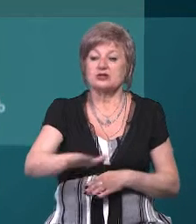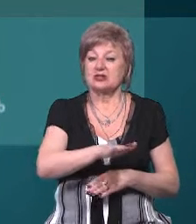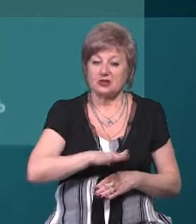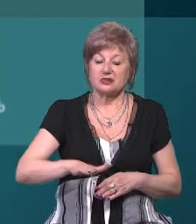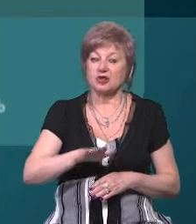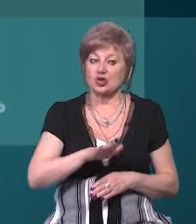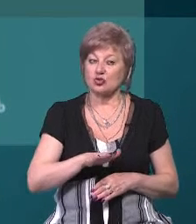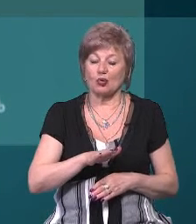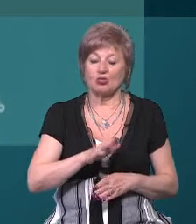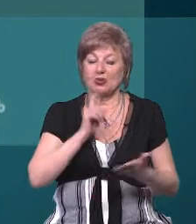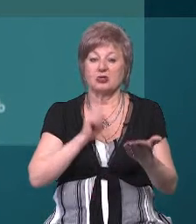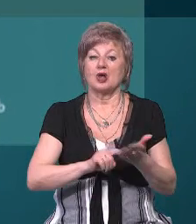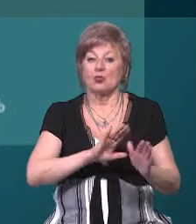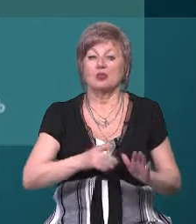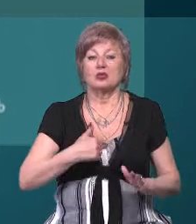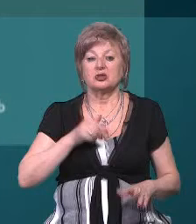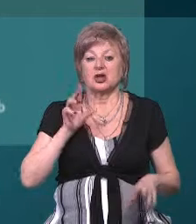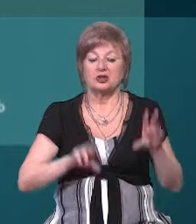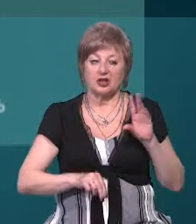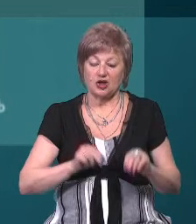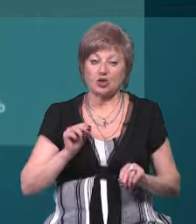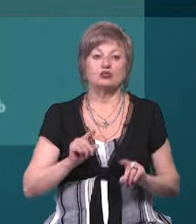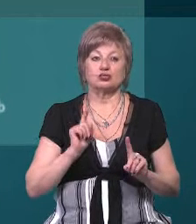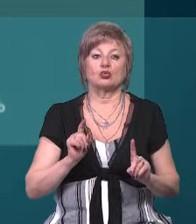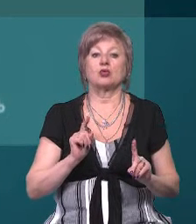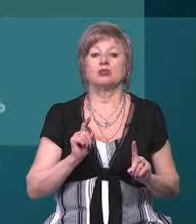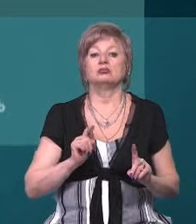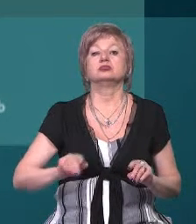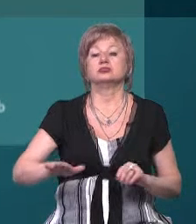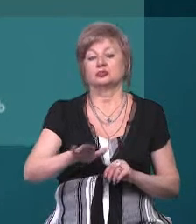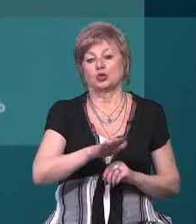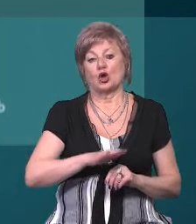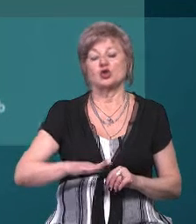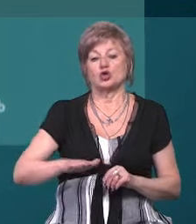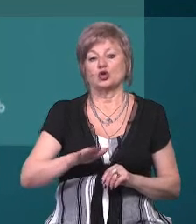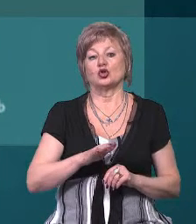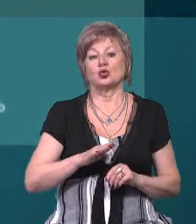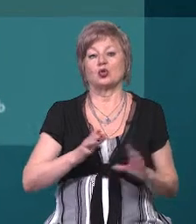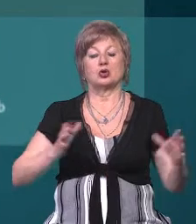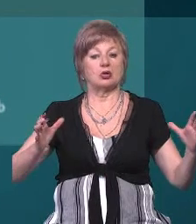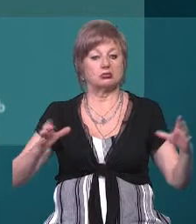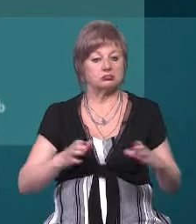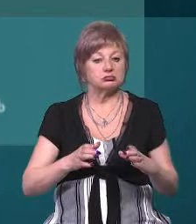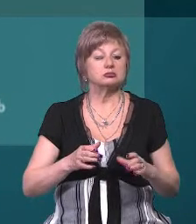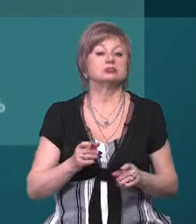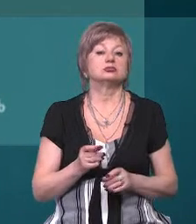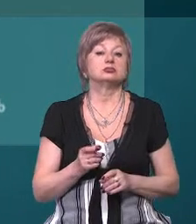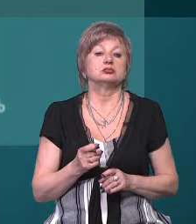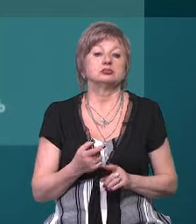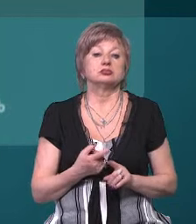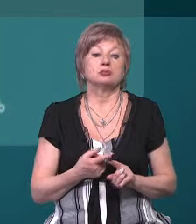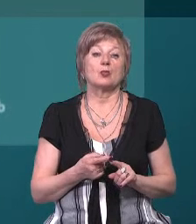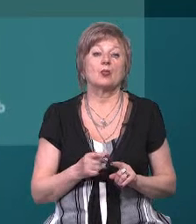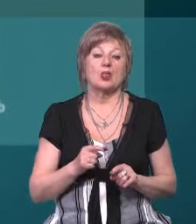сподіваюся, що з часом ця система буде розвиватися і територія покриття буде збільшуватися. І звичайно, що такий сигнал буде